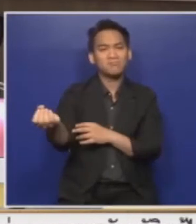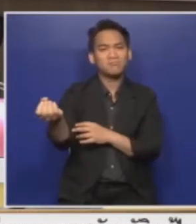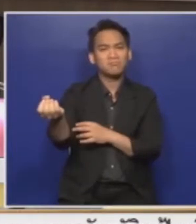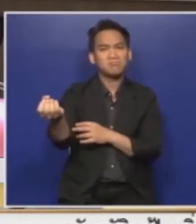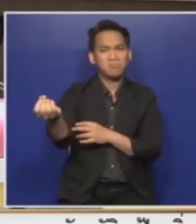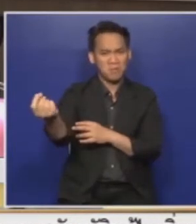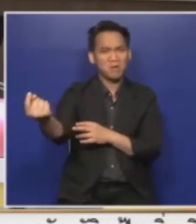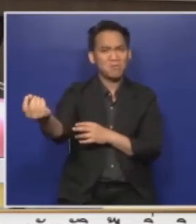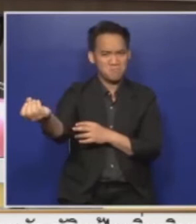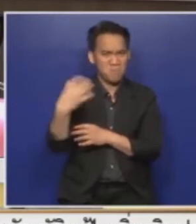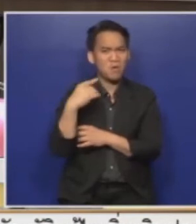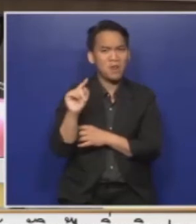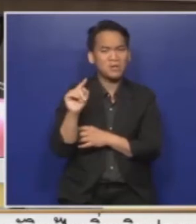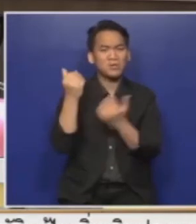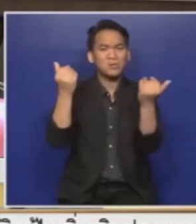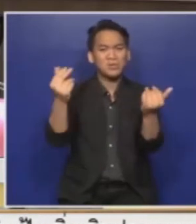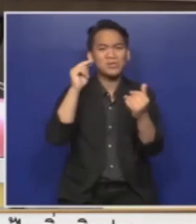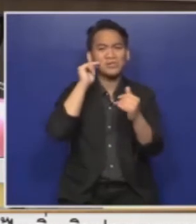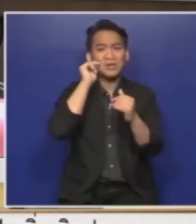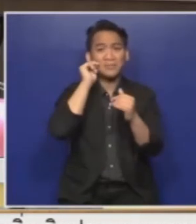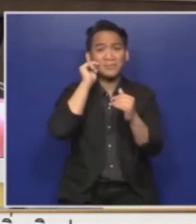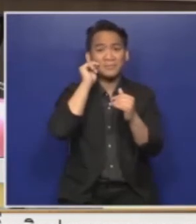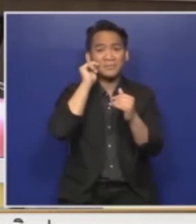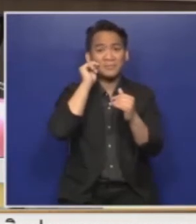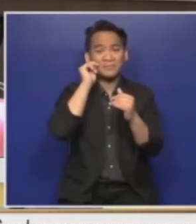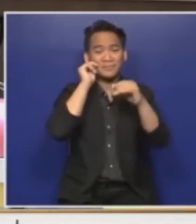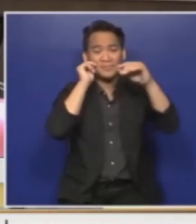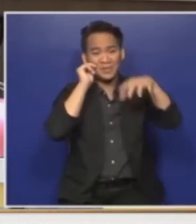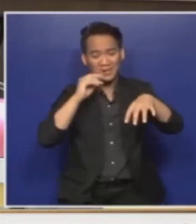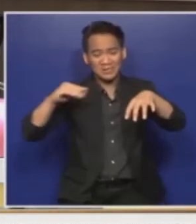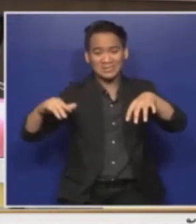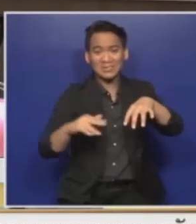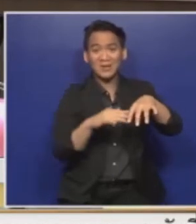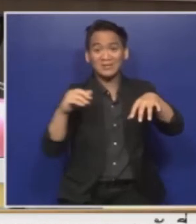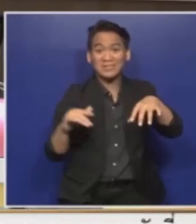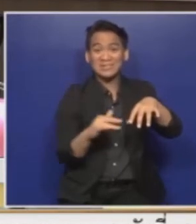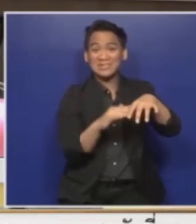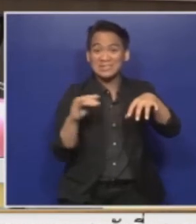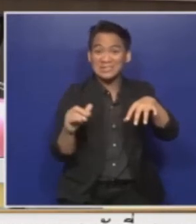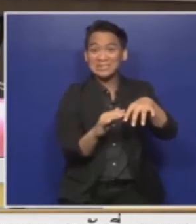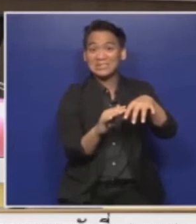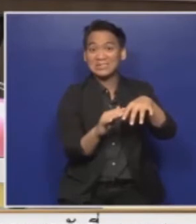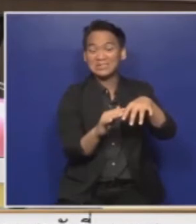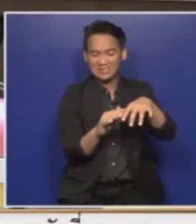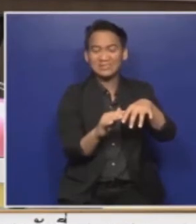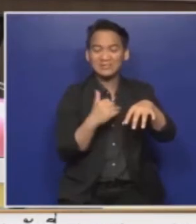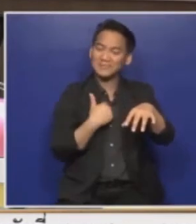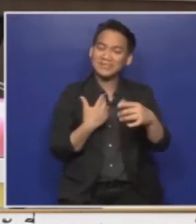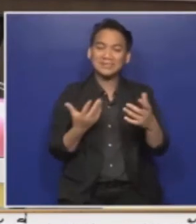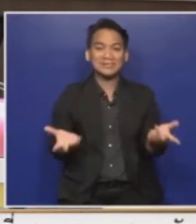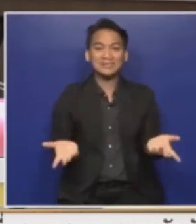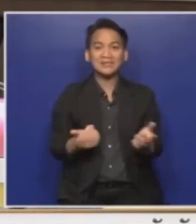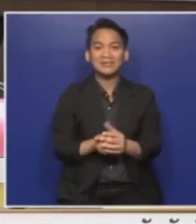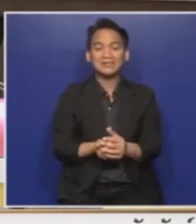ครับถูกแม่น้ำเองกับสอบหมู่บ้านนะครับก็อีกนิดเดียวนะครับก็จะถึงตัวบ้านนะครับก็อยากจะให้ทาง